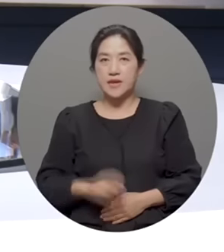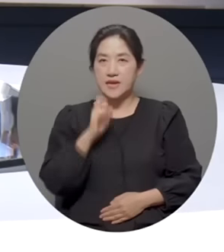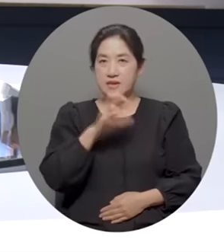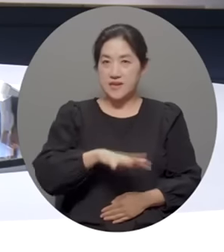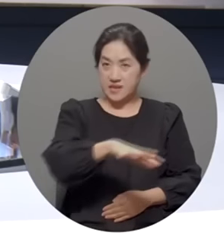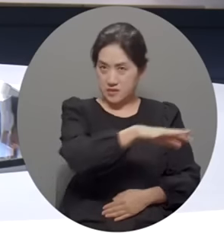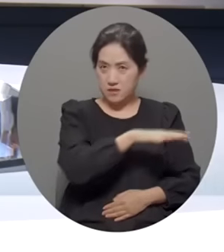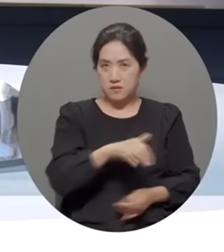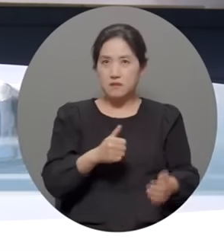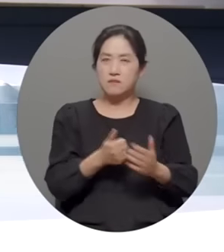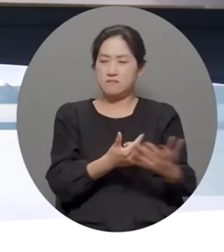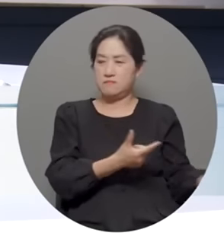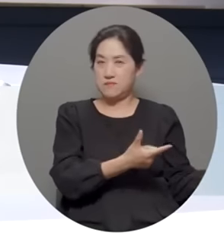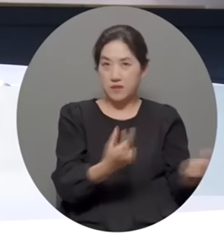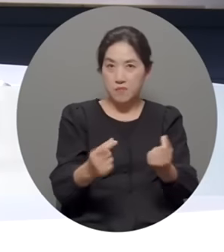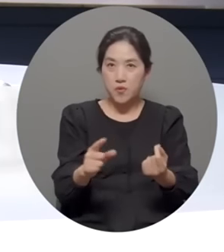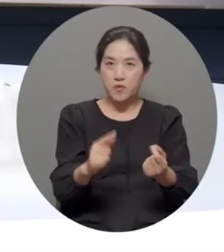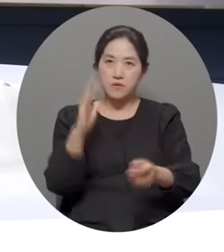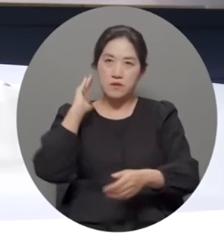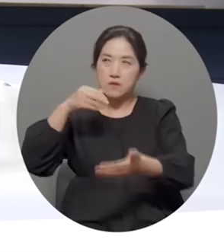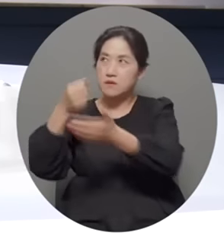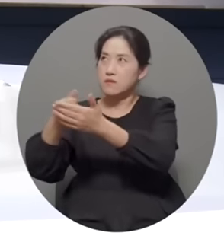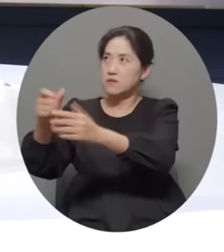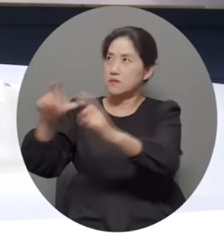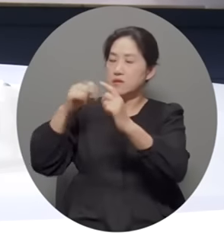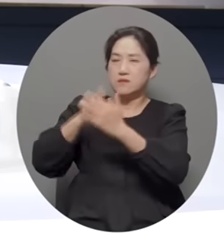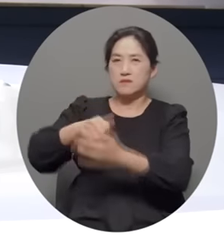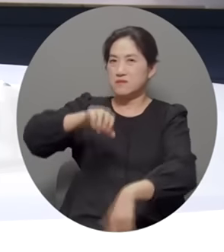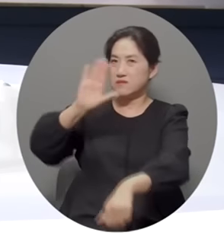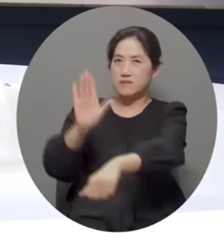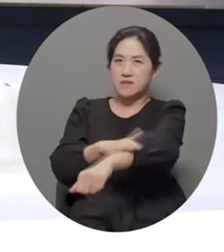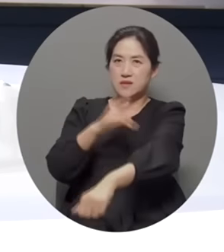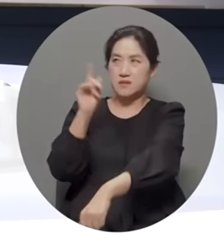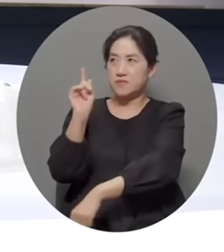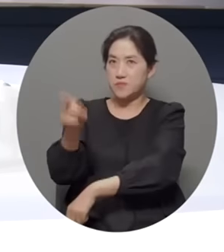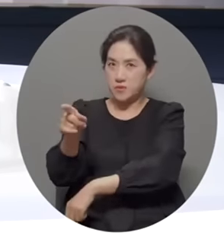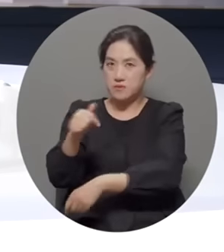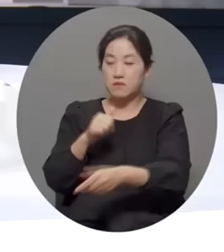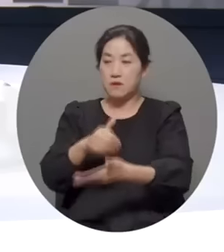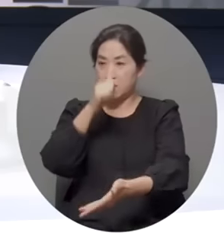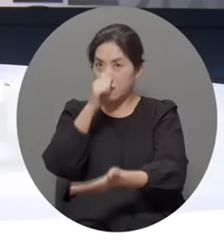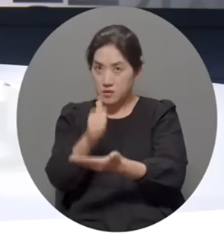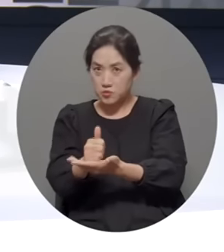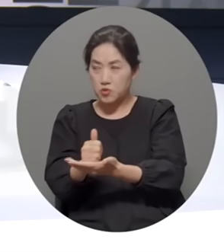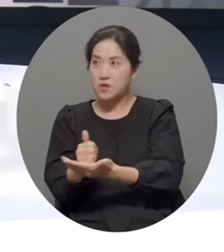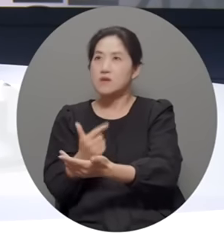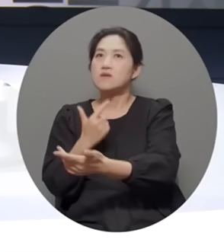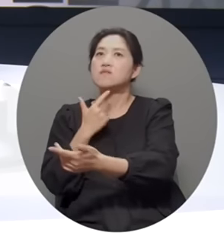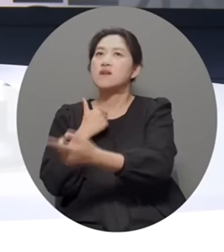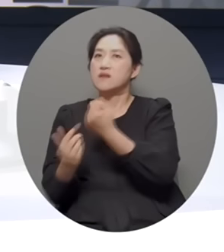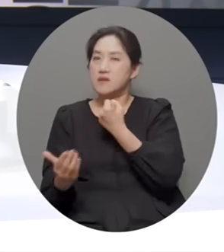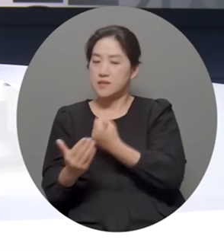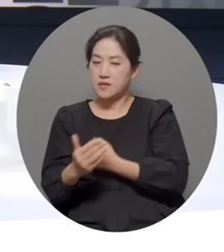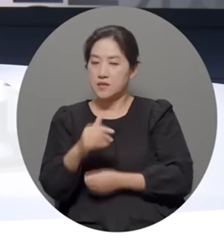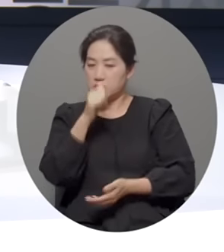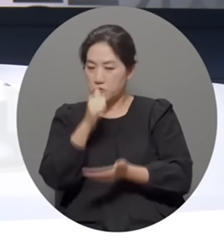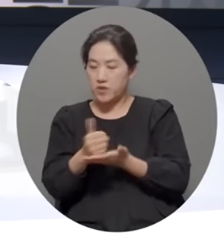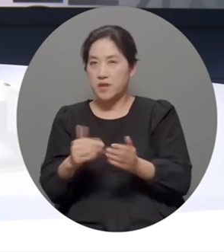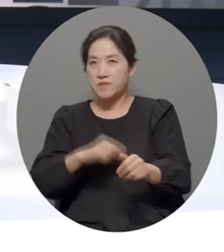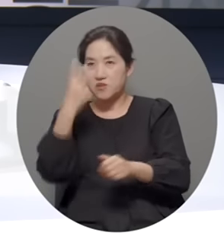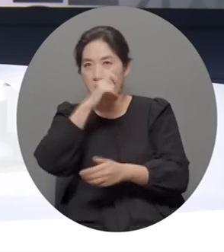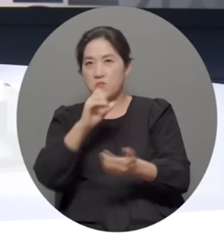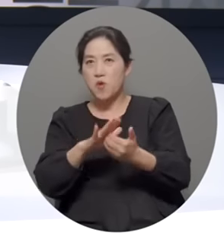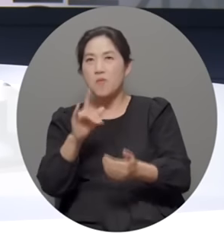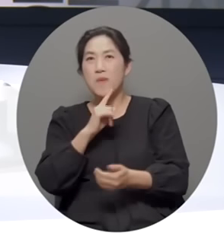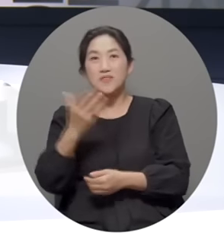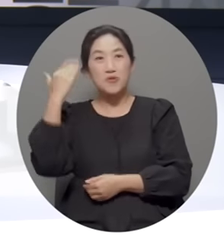야당은 일제히 대통령의 결정을 규탄했습니다. 죄를 지었으니까 특검을 거부하는 거라는 과거 윤석열 대통령의